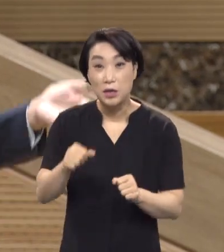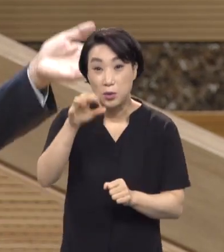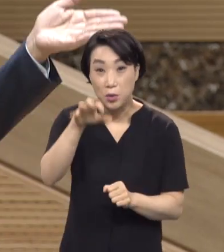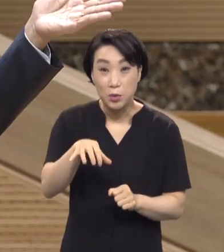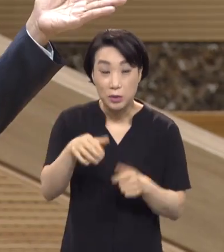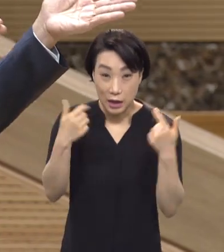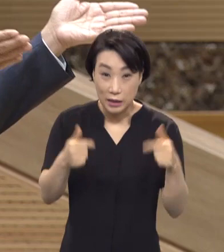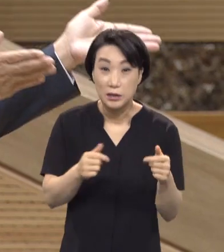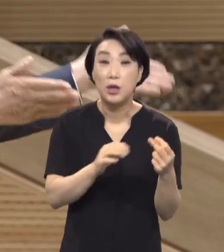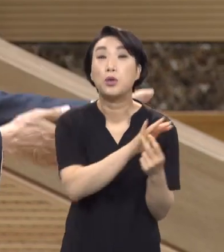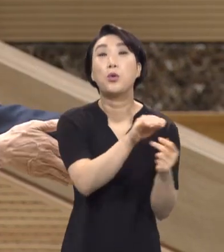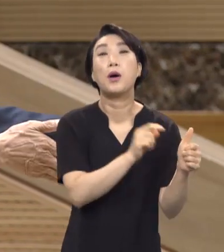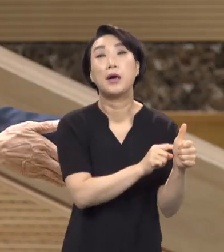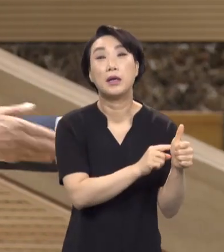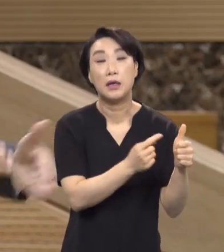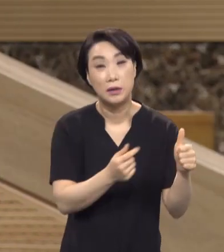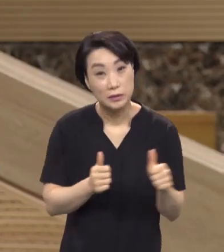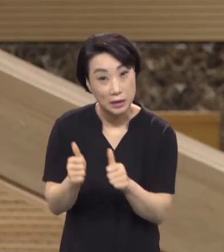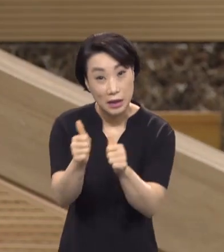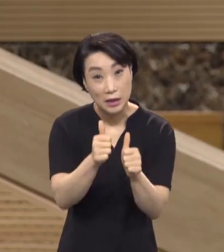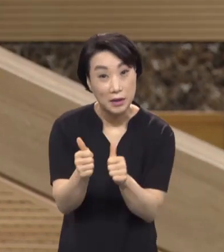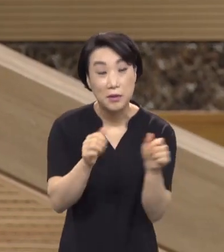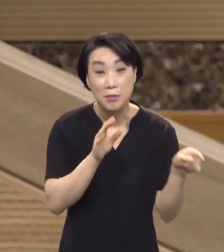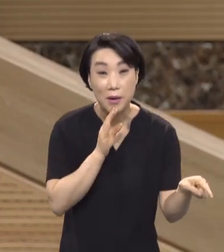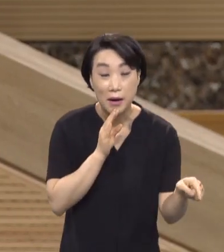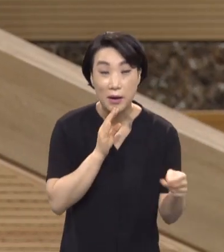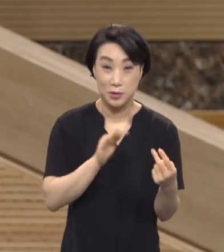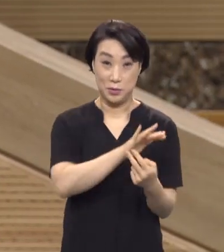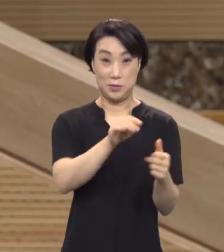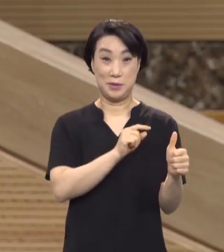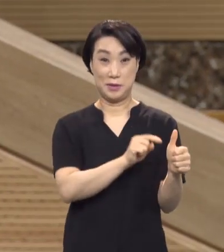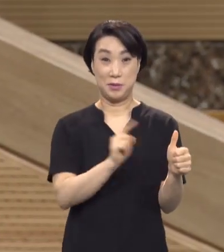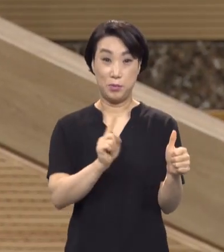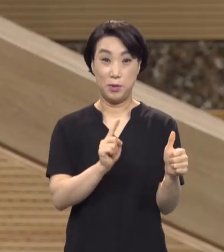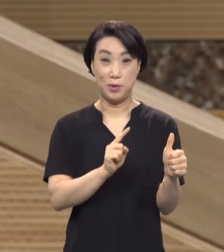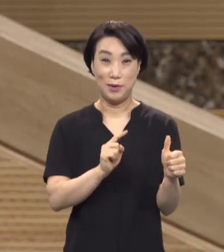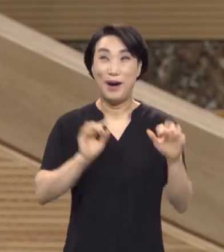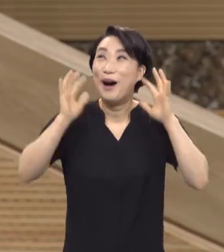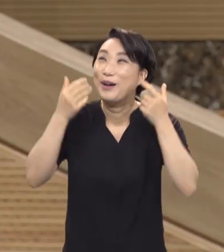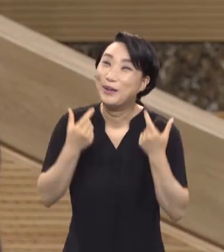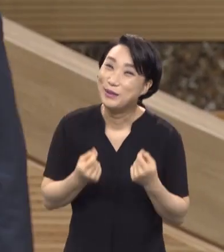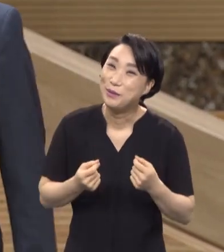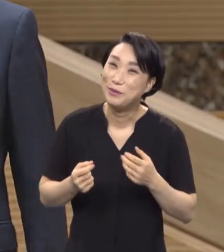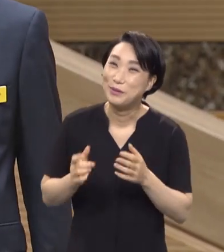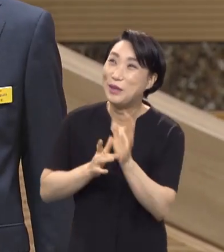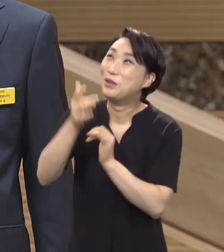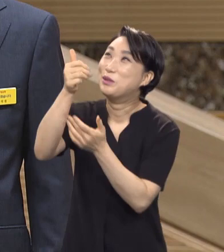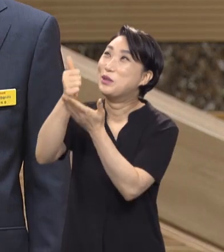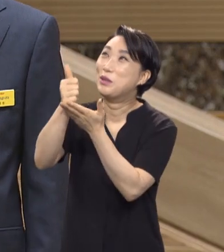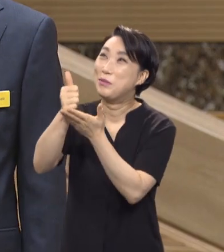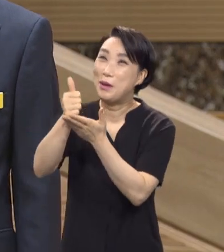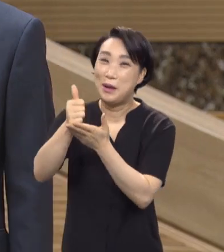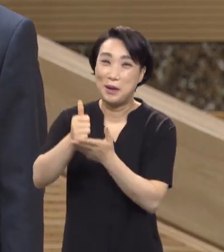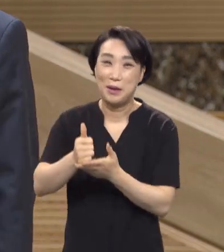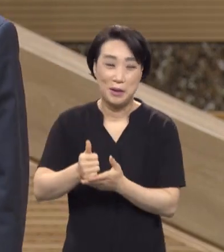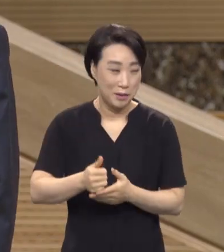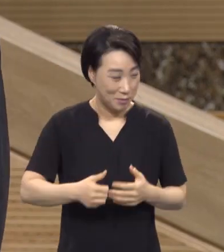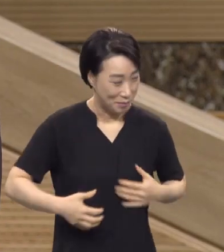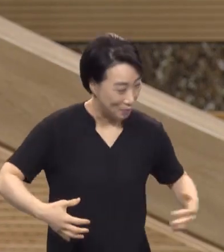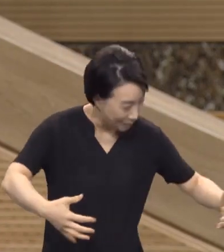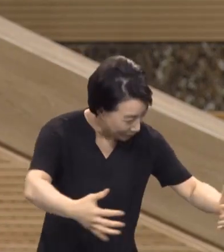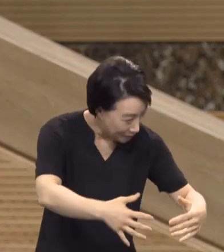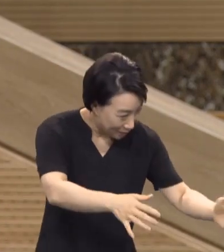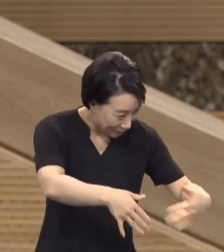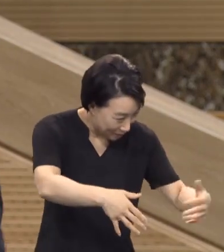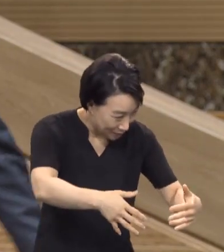곳에는 요한이 있었고 요한은 어린애처럼 예수님의 품에